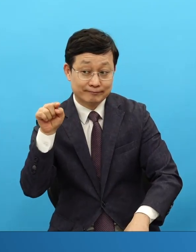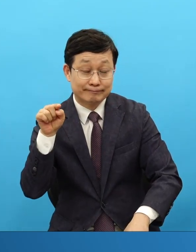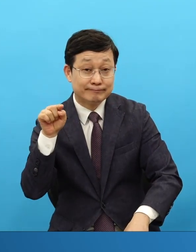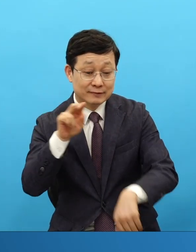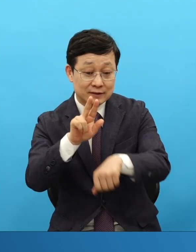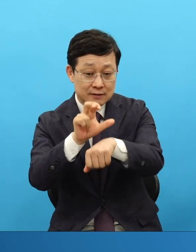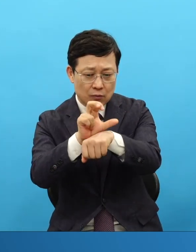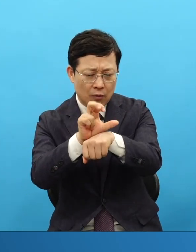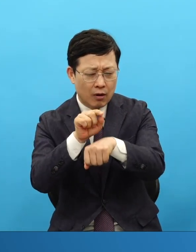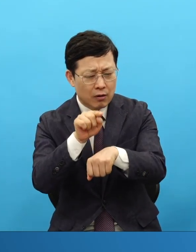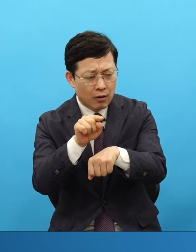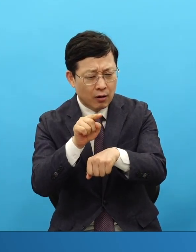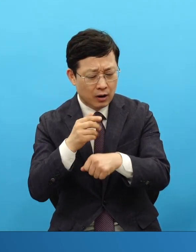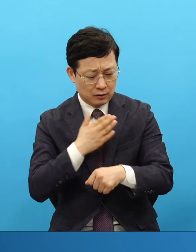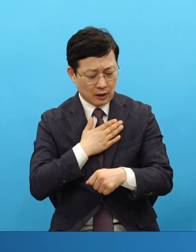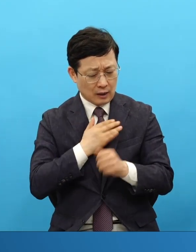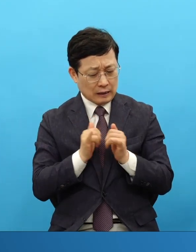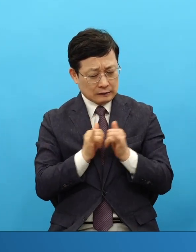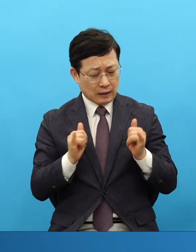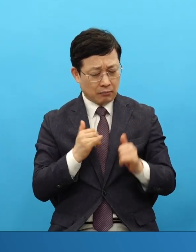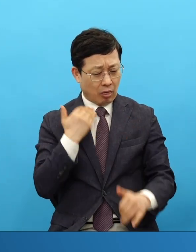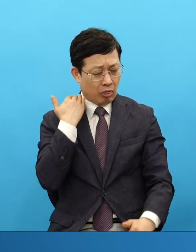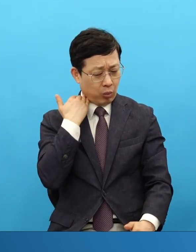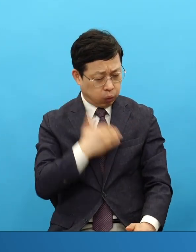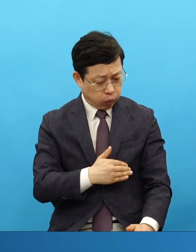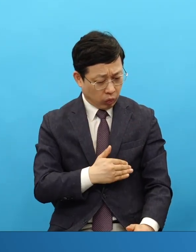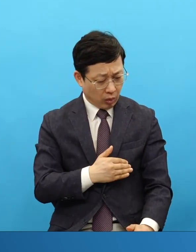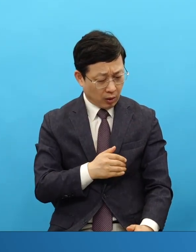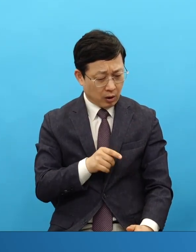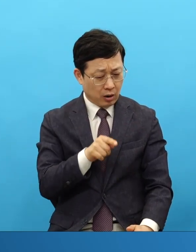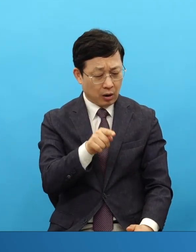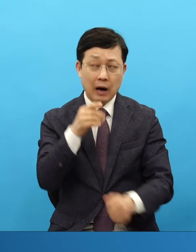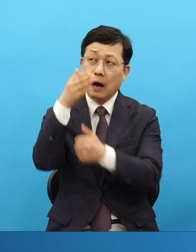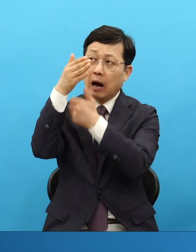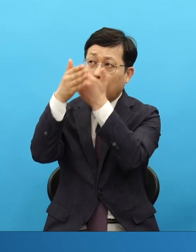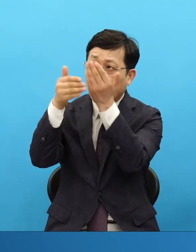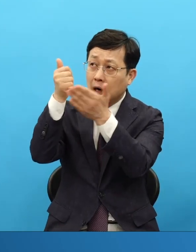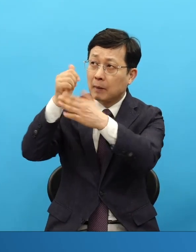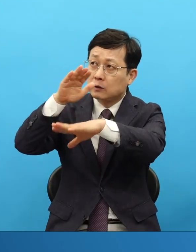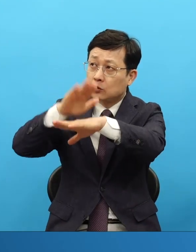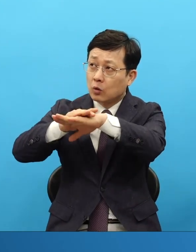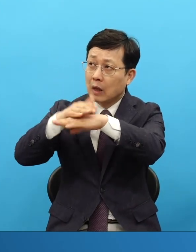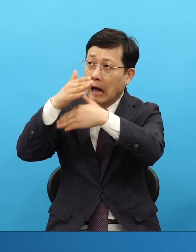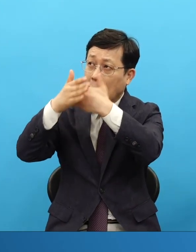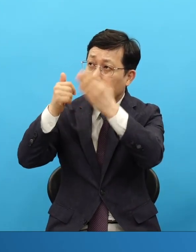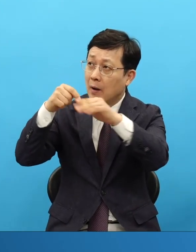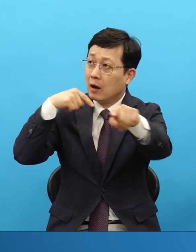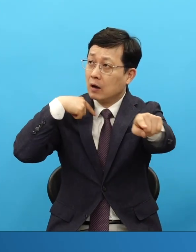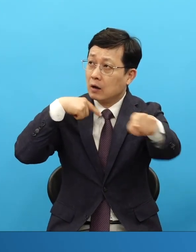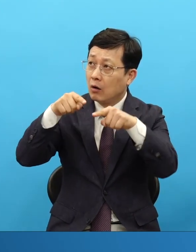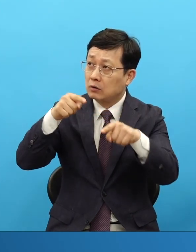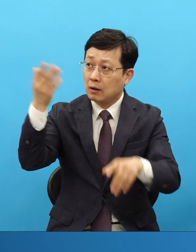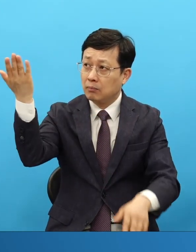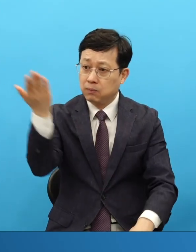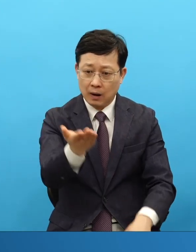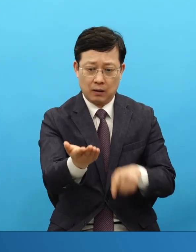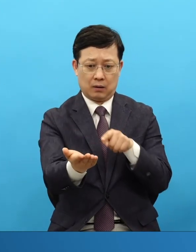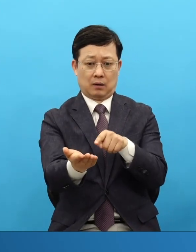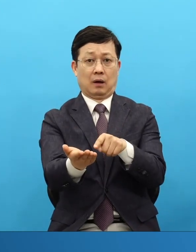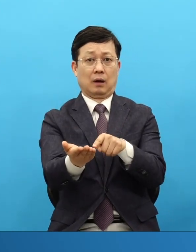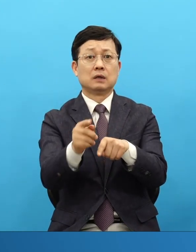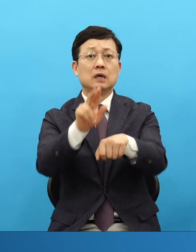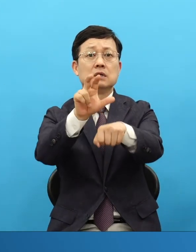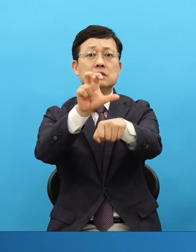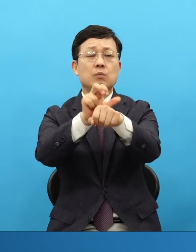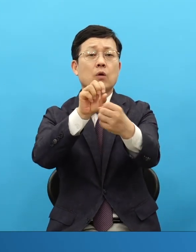없는 하나님이 역사하신 것이 보입니다. You will see what people cannot do, but the works of God. 이게 중요해요. This is